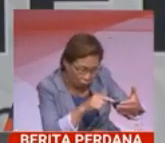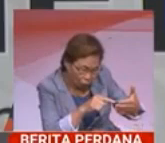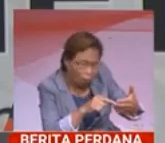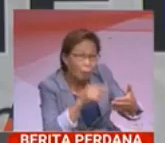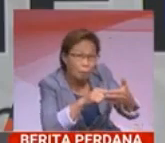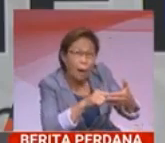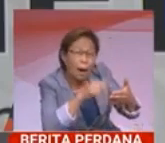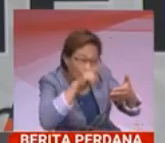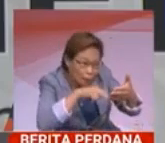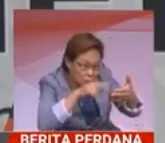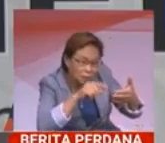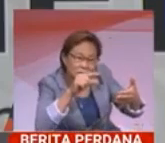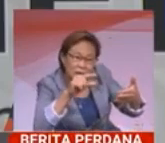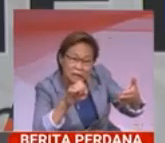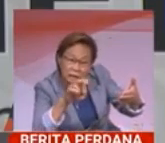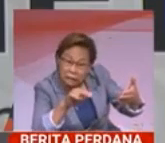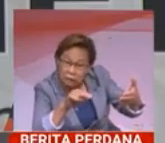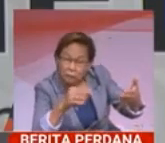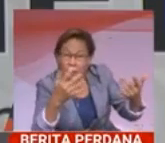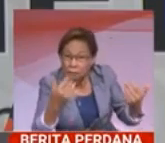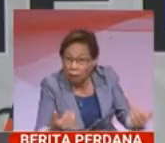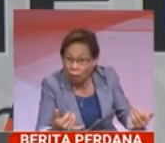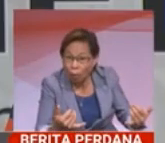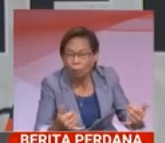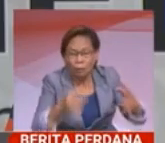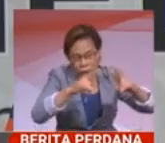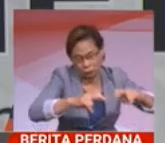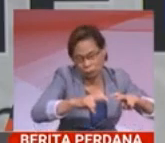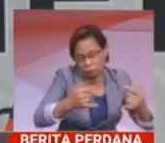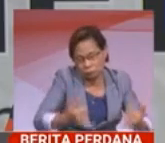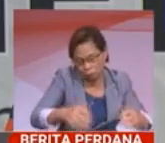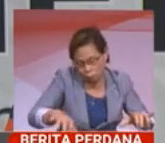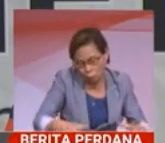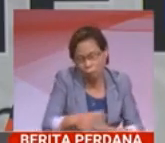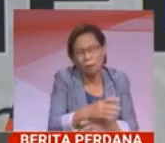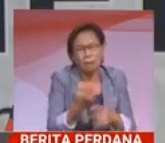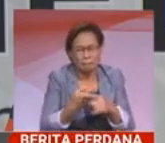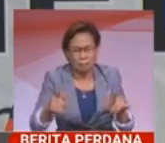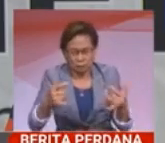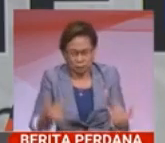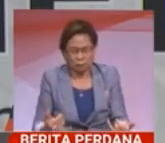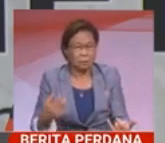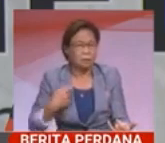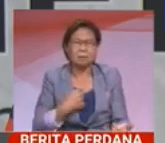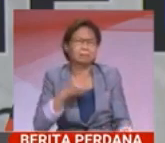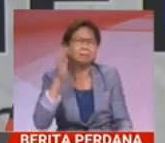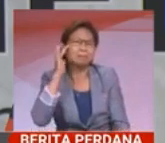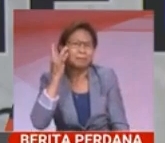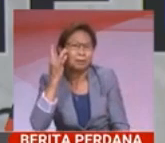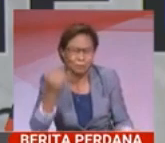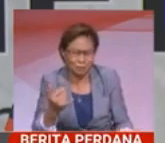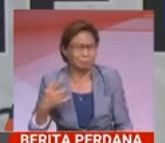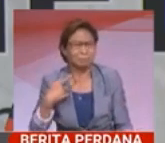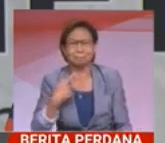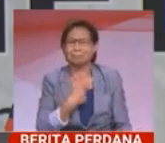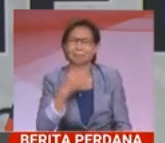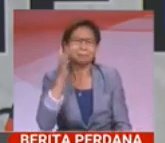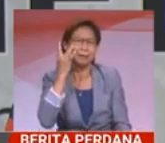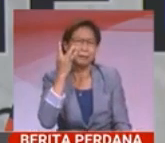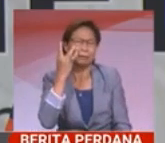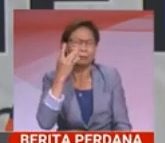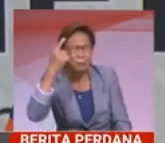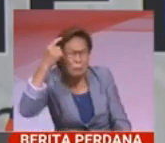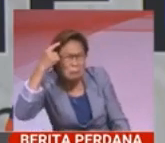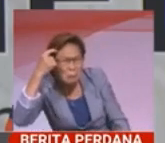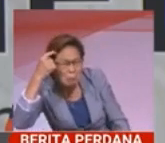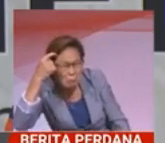ajinomoto tersebut jadi acak-acakan sense anggrek sedang dijalankan tetapi sekali kita pasti tua pun kita boleh shark